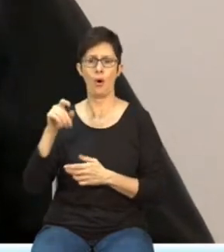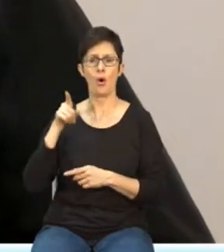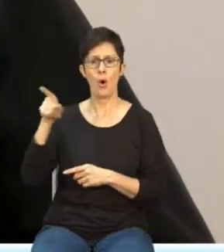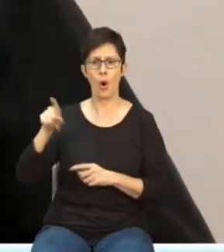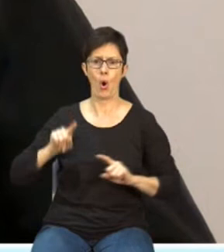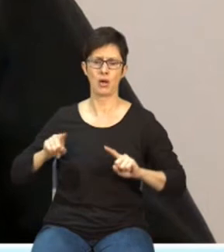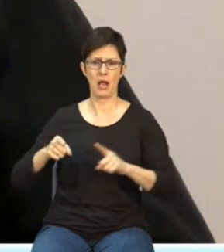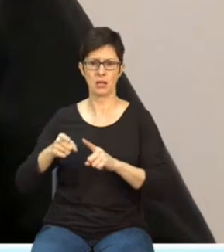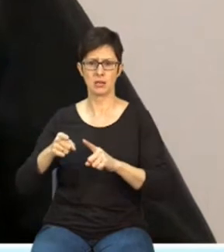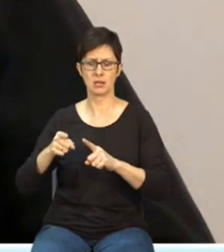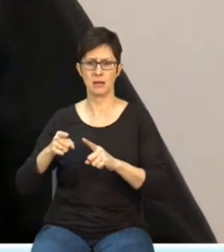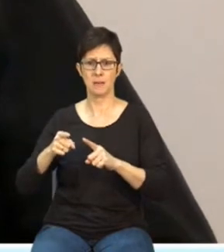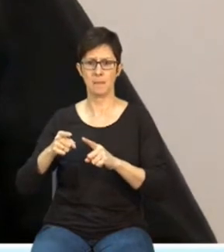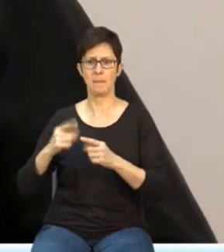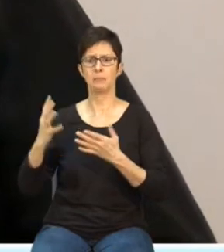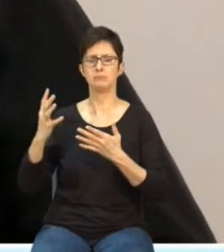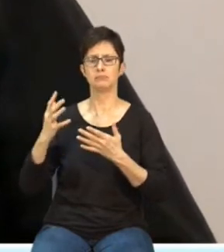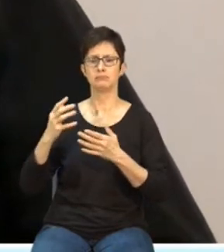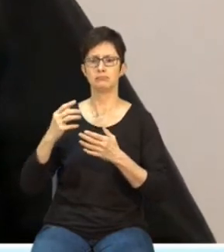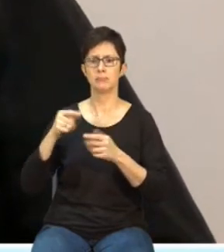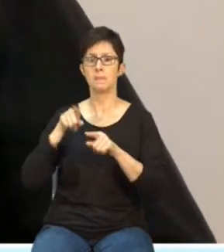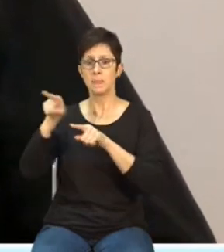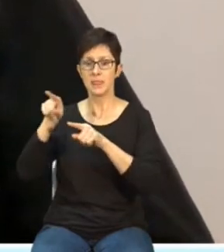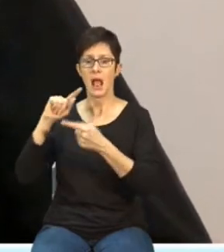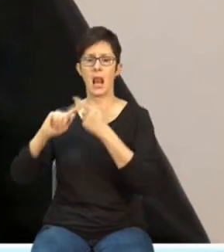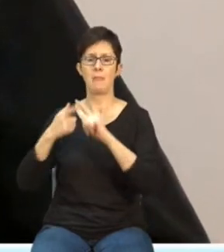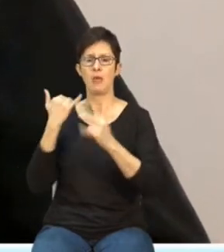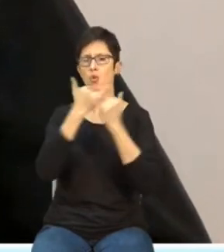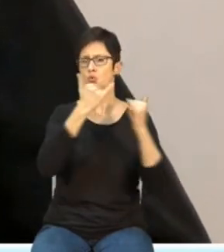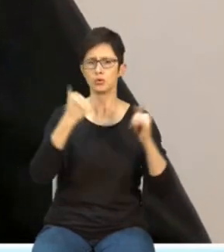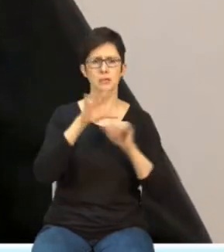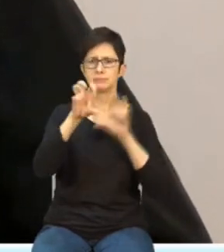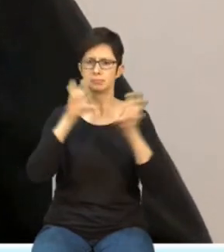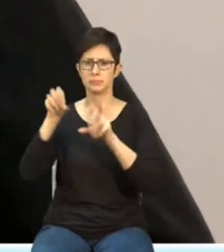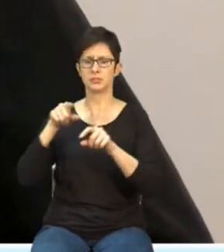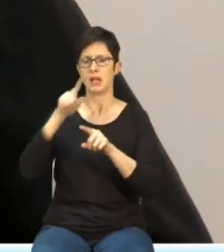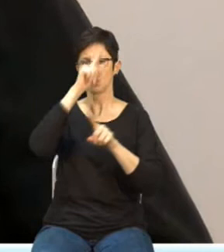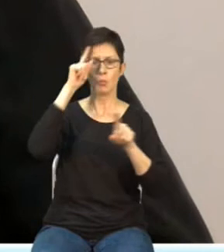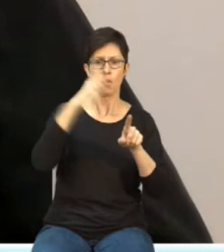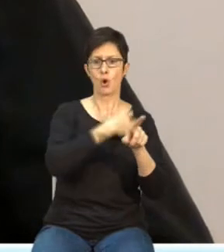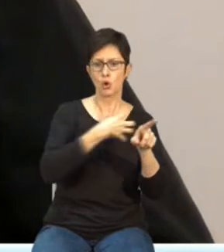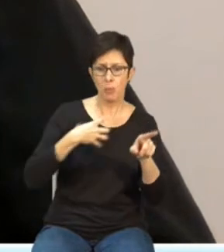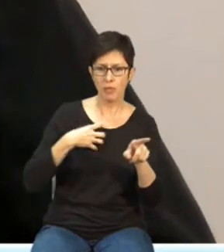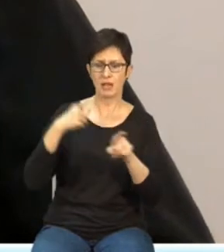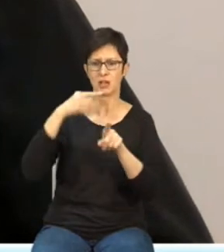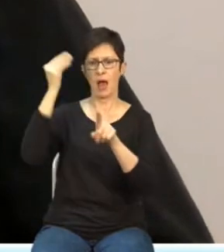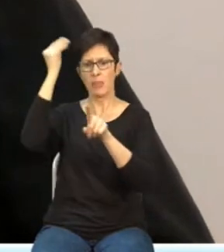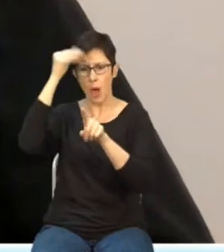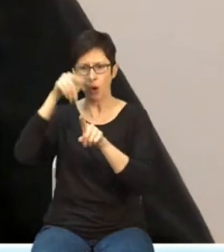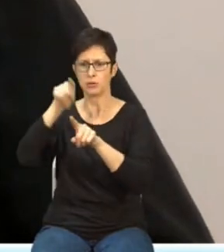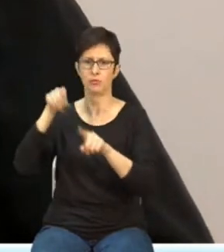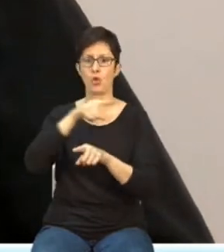organizacje które biorą już pod uwagę inne elementy takie jak elementy dotyczące kwestii społecznych gospodarczych mogły może to stanowić